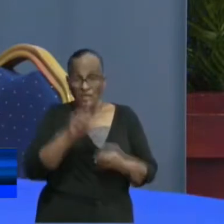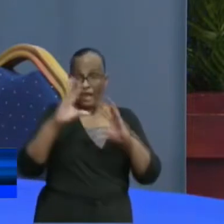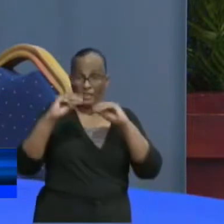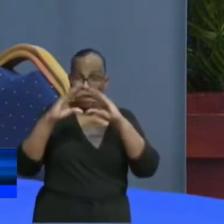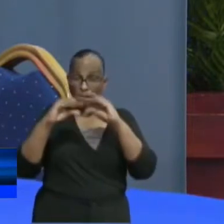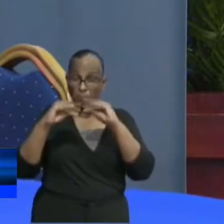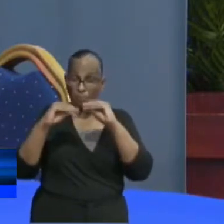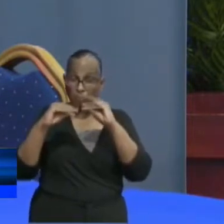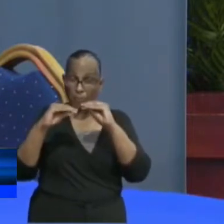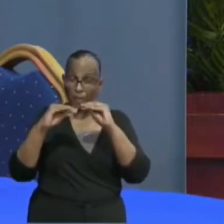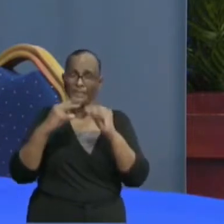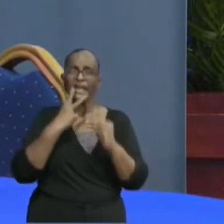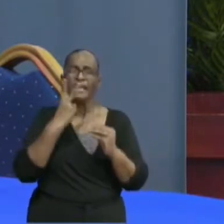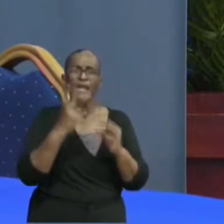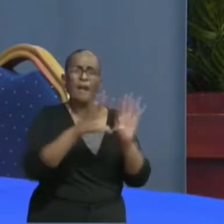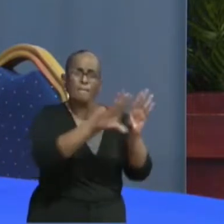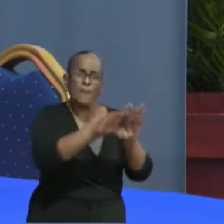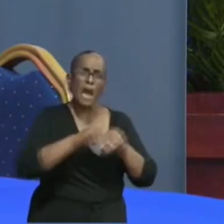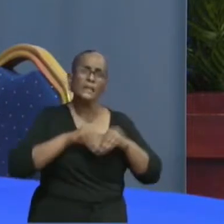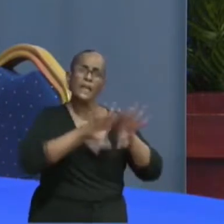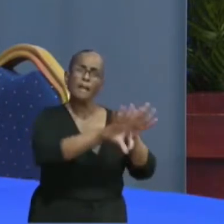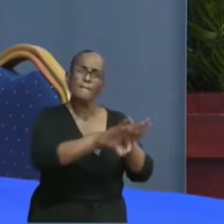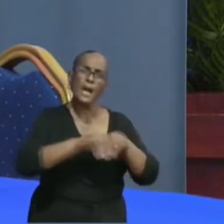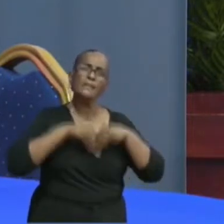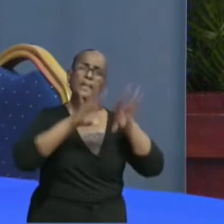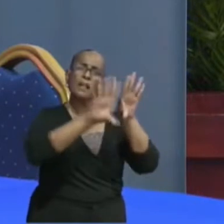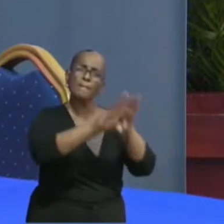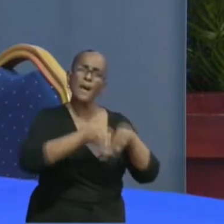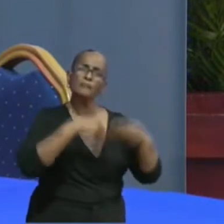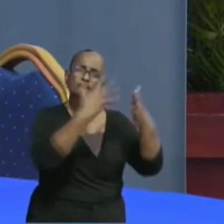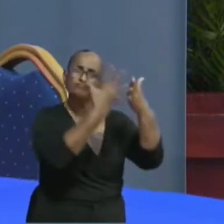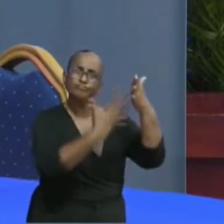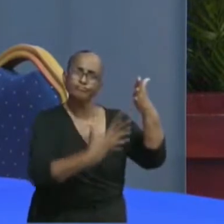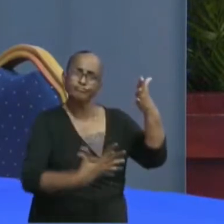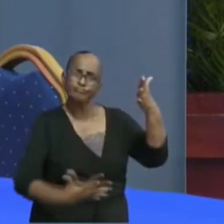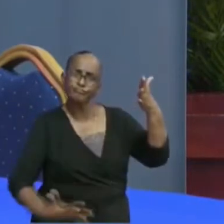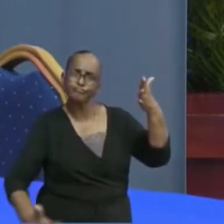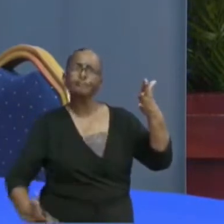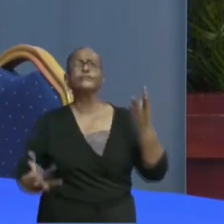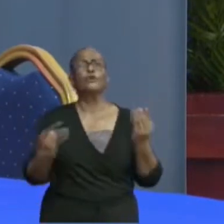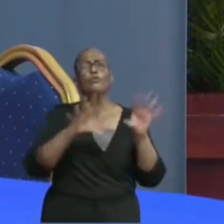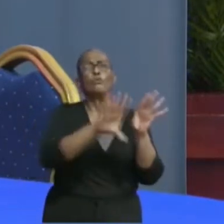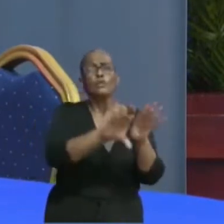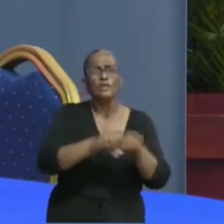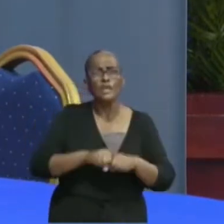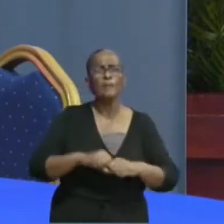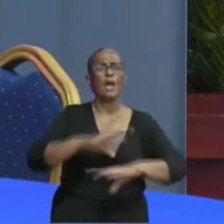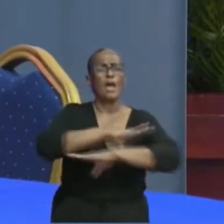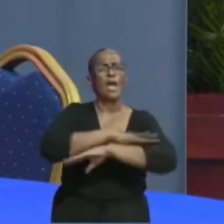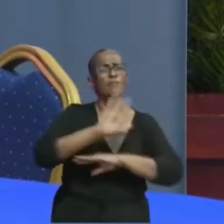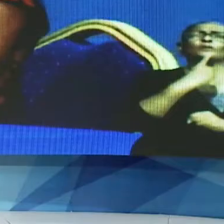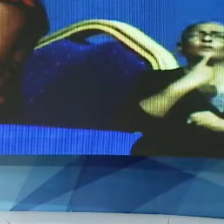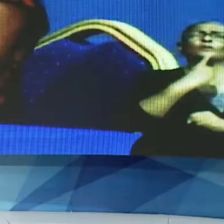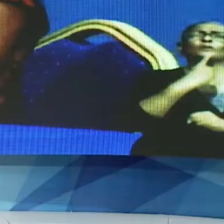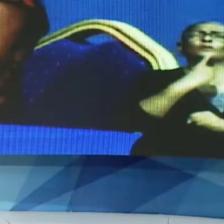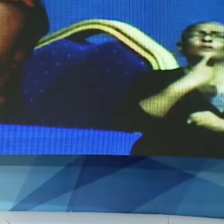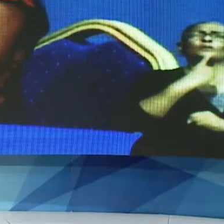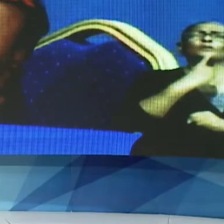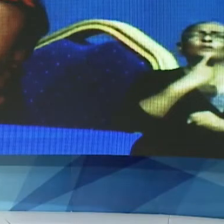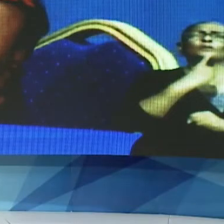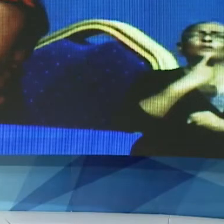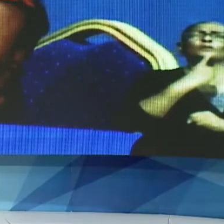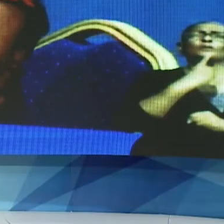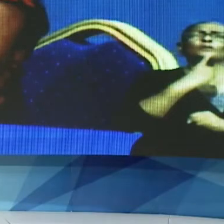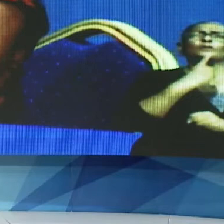een reeks van maatregelen voordat we dus openbaar vervoer weer ter beschikking kunnen stellen van onze Stranamangs.